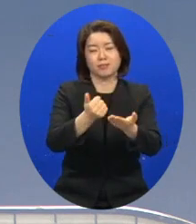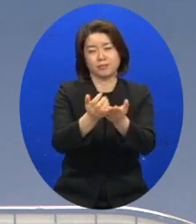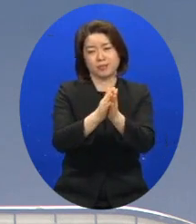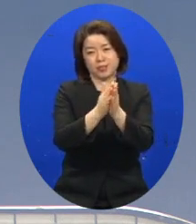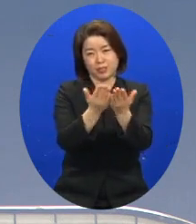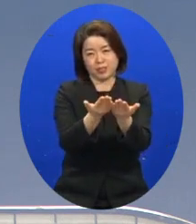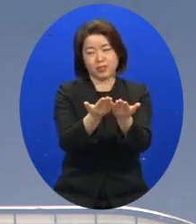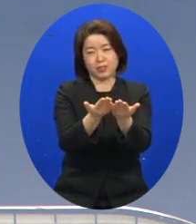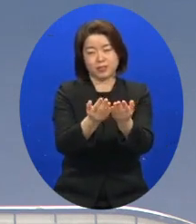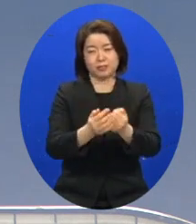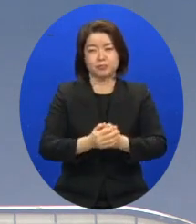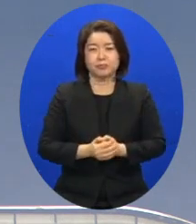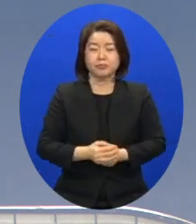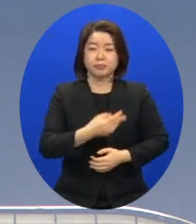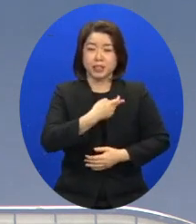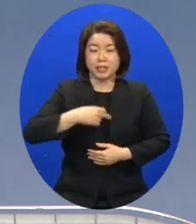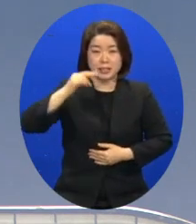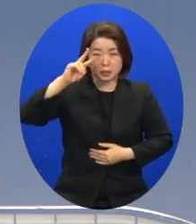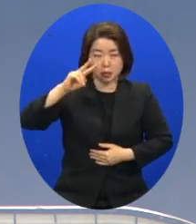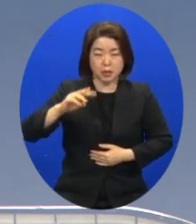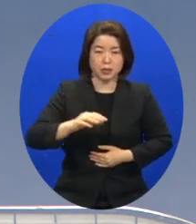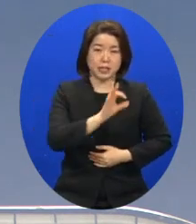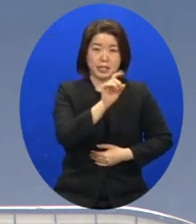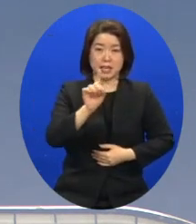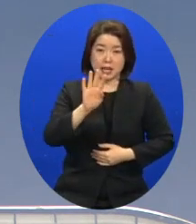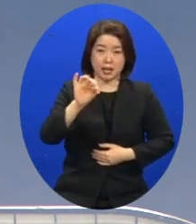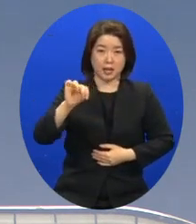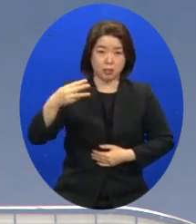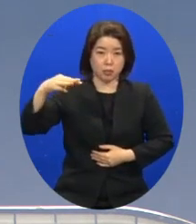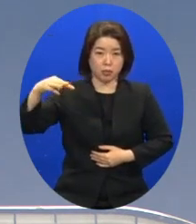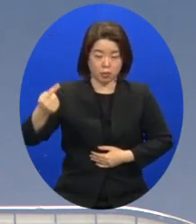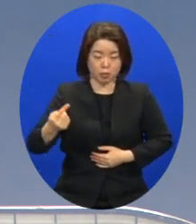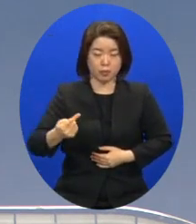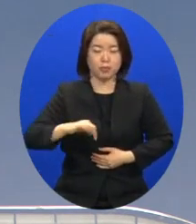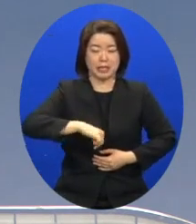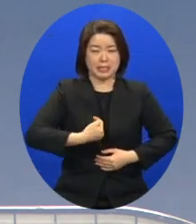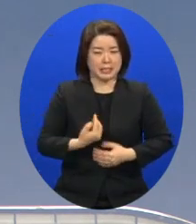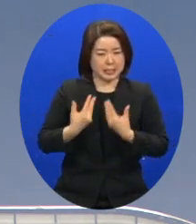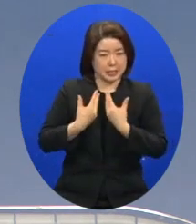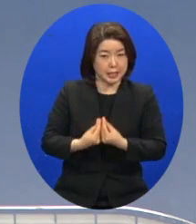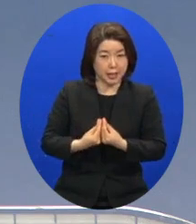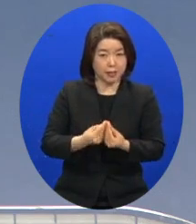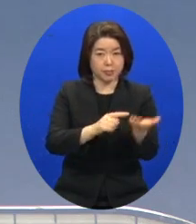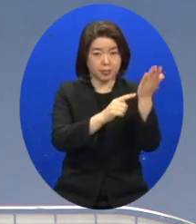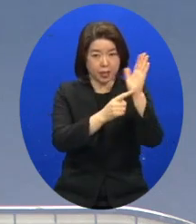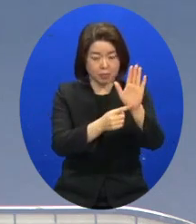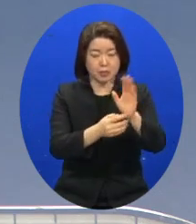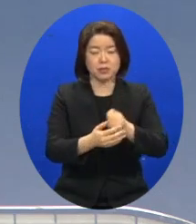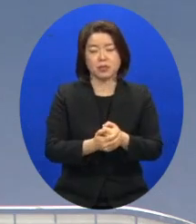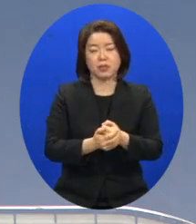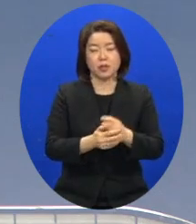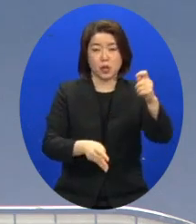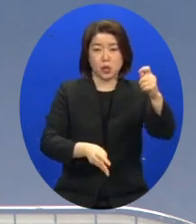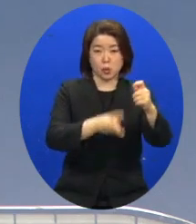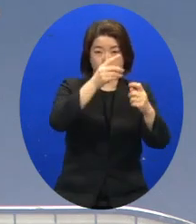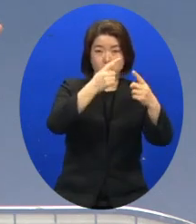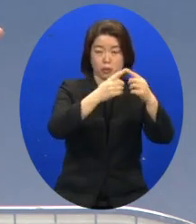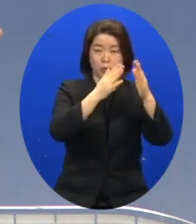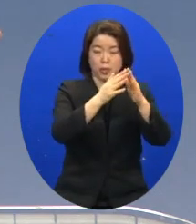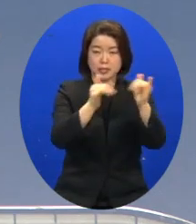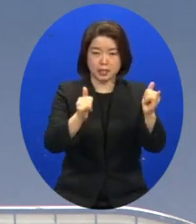그래서 사도 바울이 아볼로 와 자기를 예를 들어 가면서 고린도 교회의 교인들에게